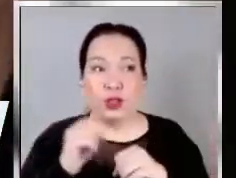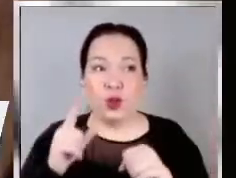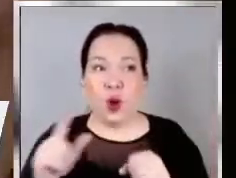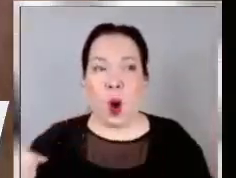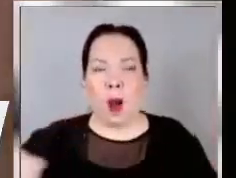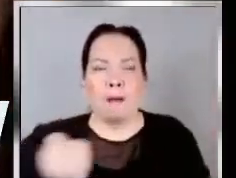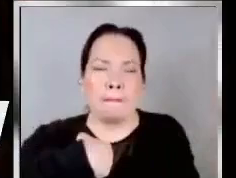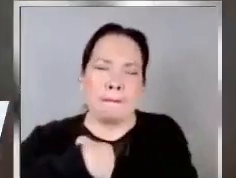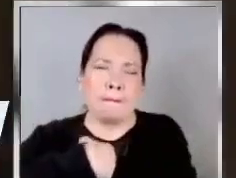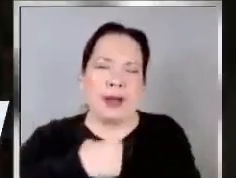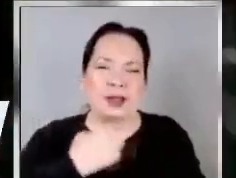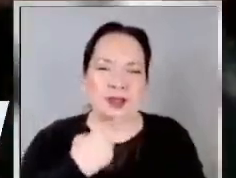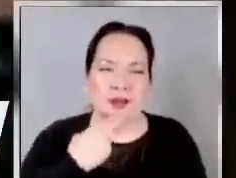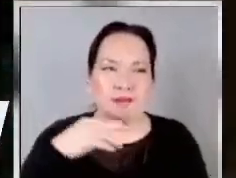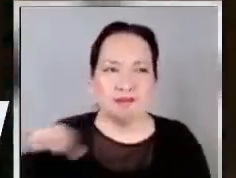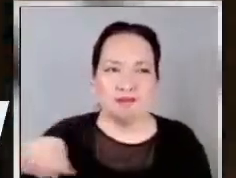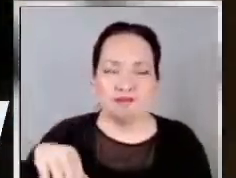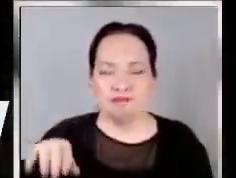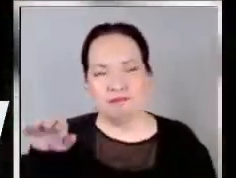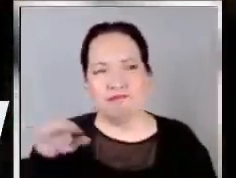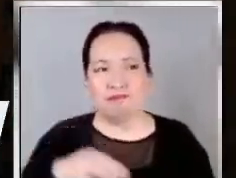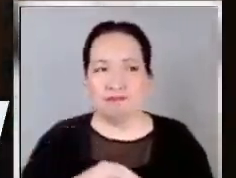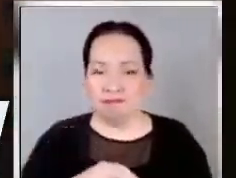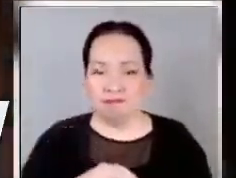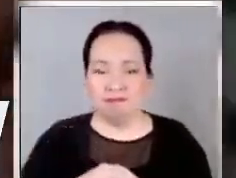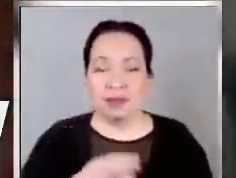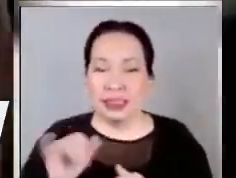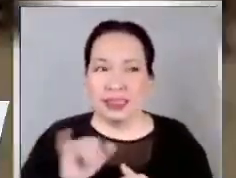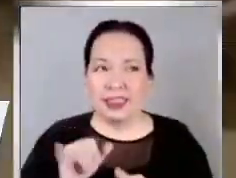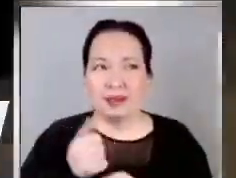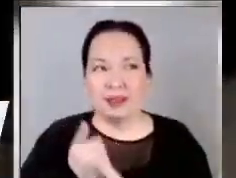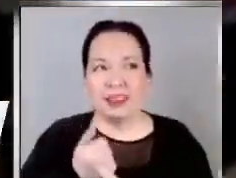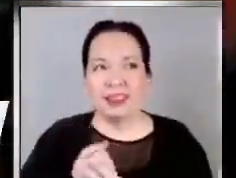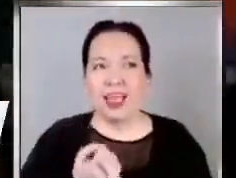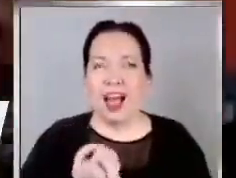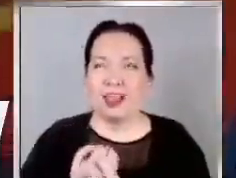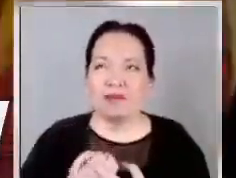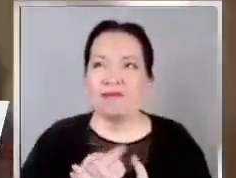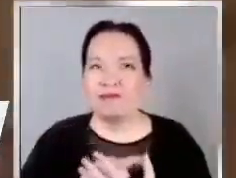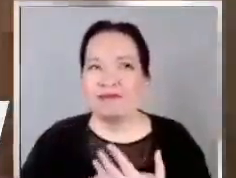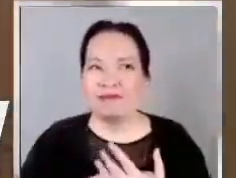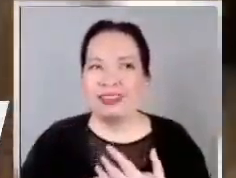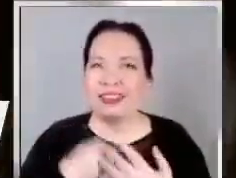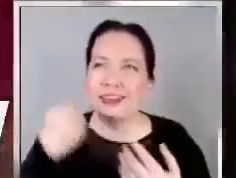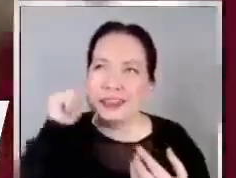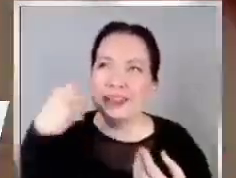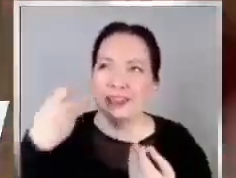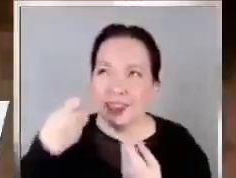John. Tila spoiled din siya ng kanyang mga ate at kuya.